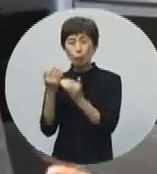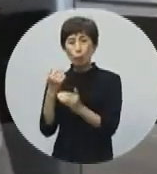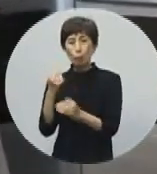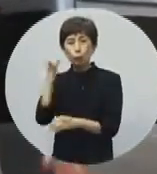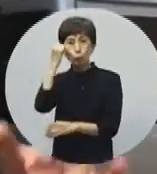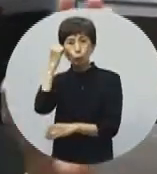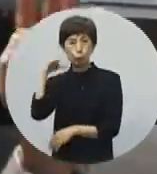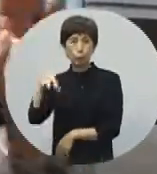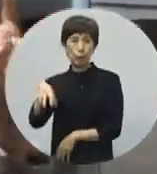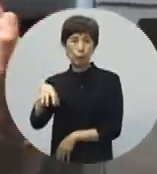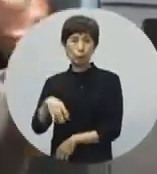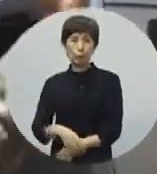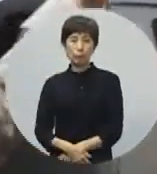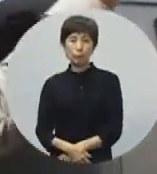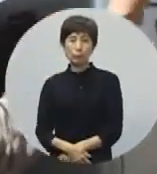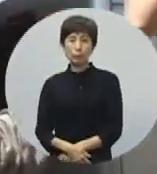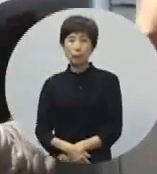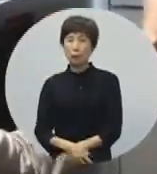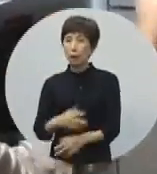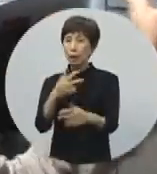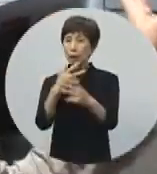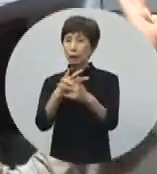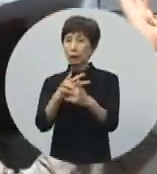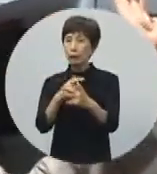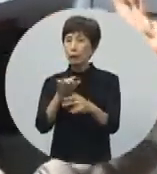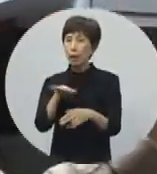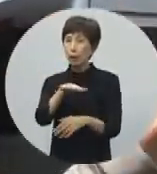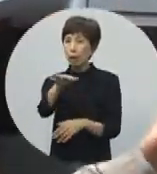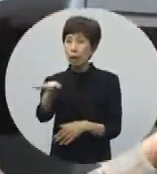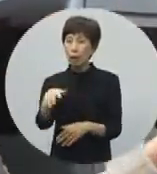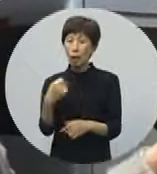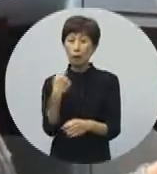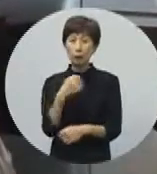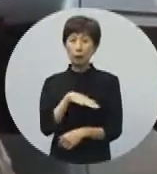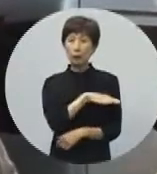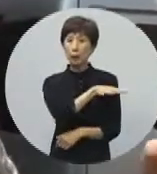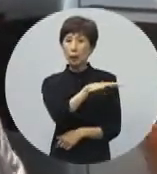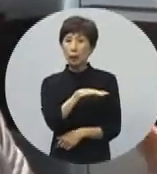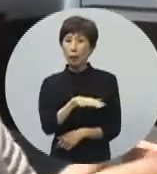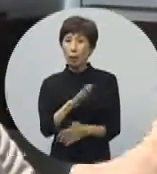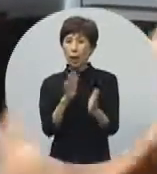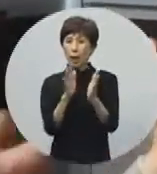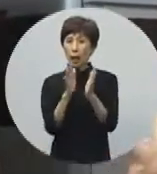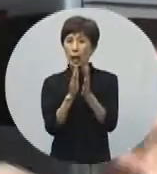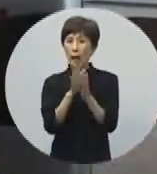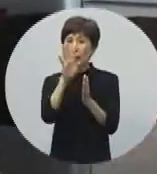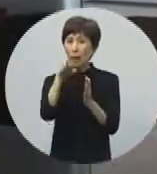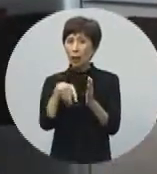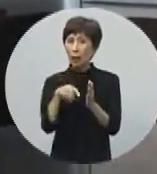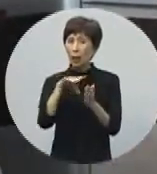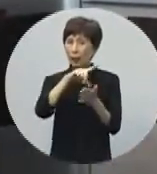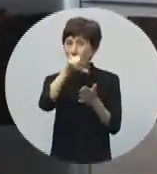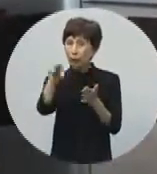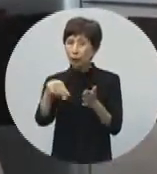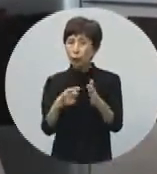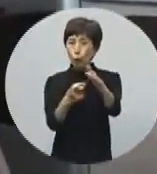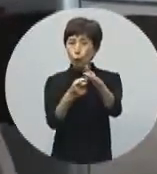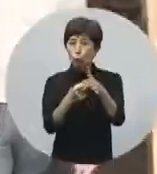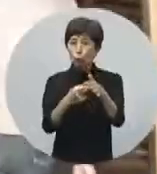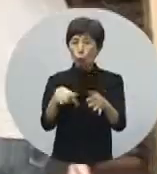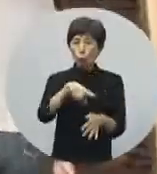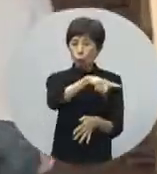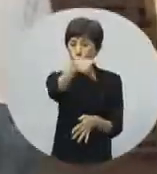、この、 あのちょうど北側に広がったり南側に広がったりする神奈川県内の農村部の、まあ、中心にあったところなん